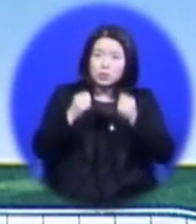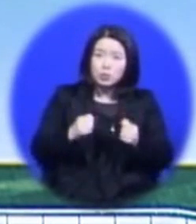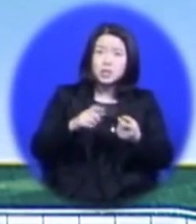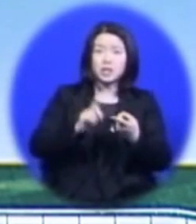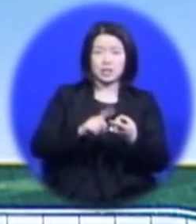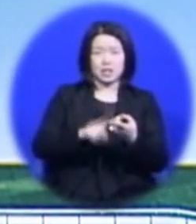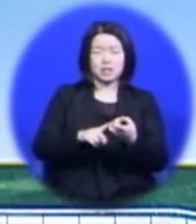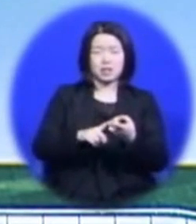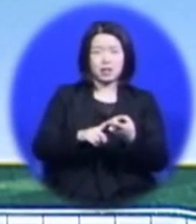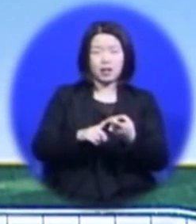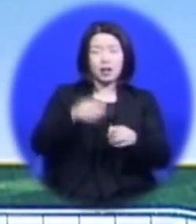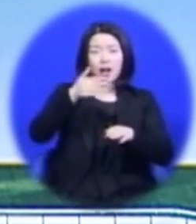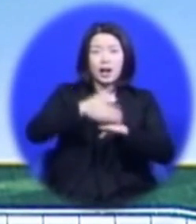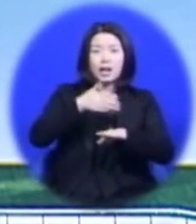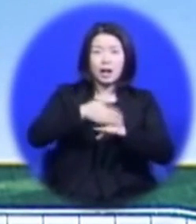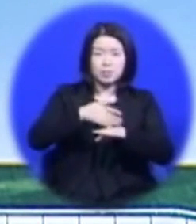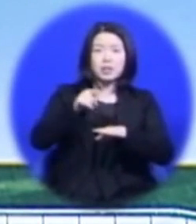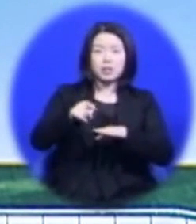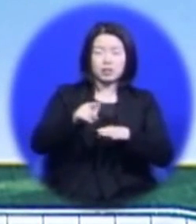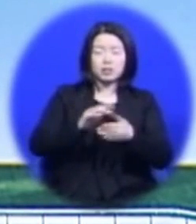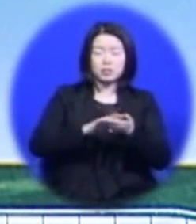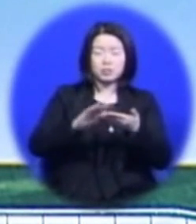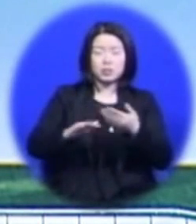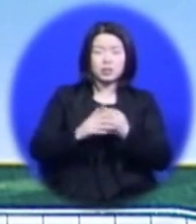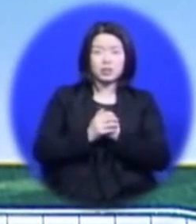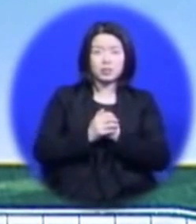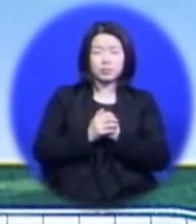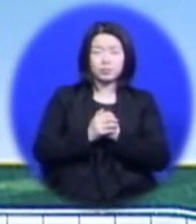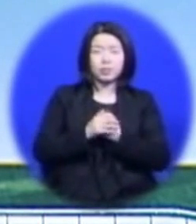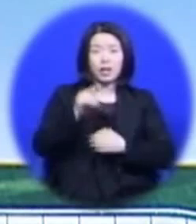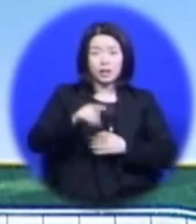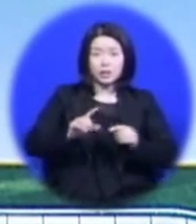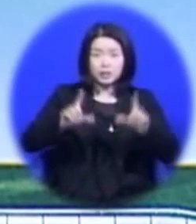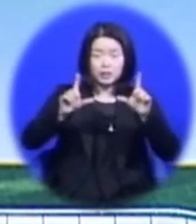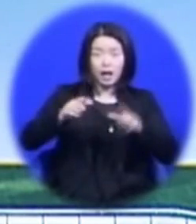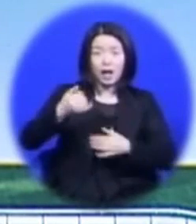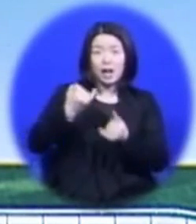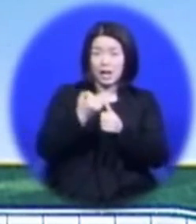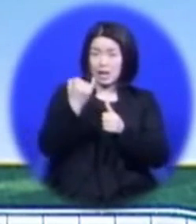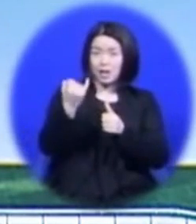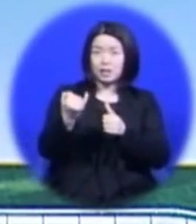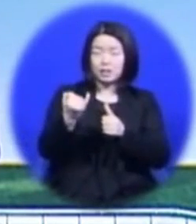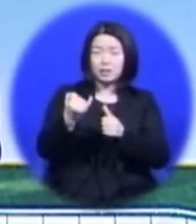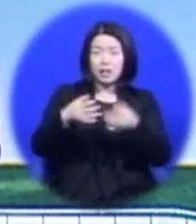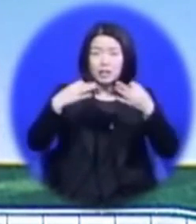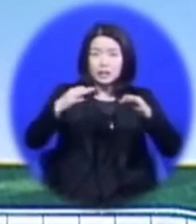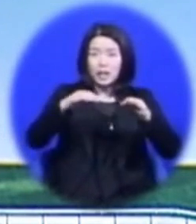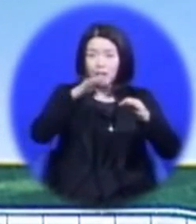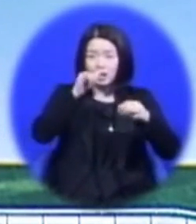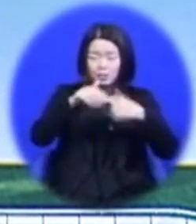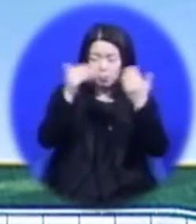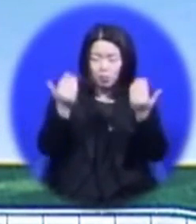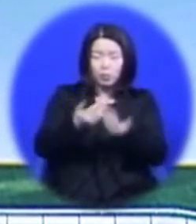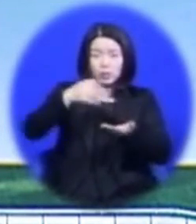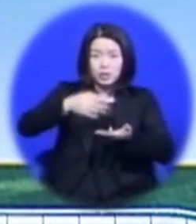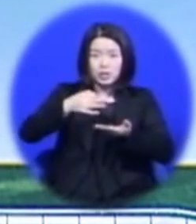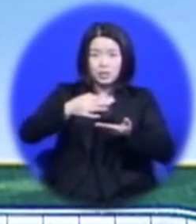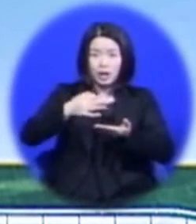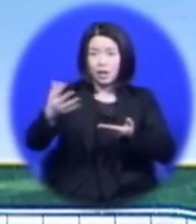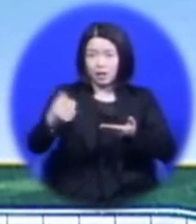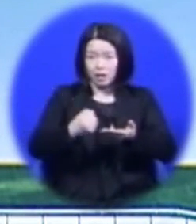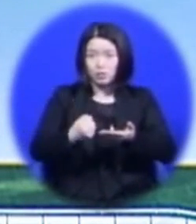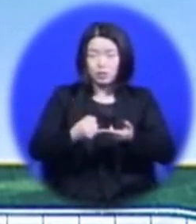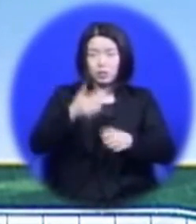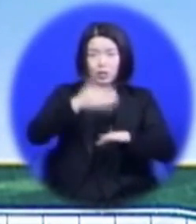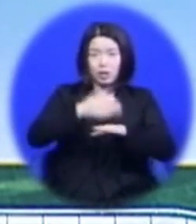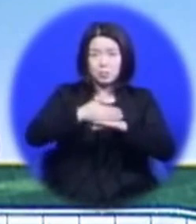자체가 감사인 것을. 그날 아내는 은행에 있는 전 재산을 찾아와서 감사원금 봉투에 넣고